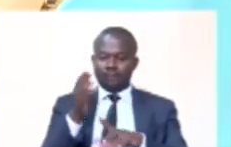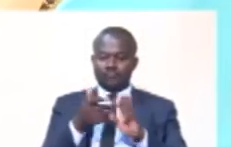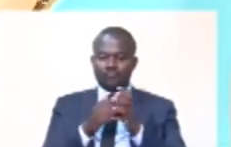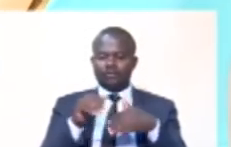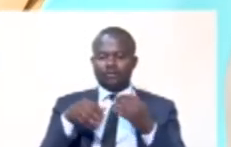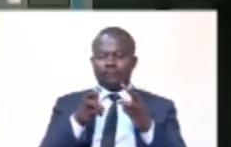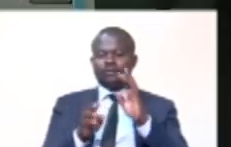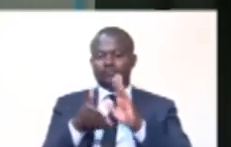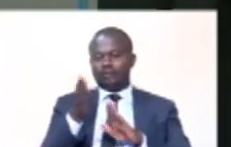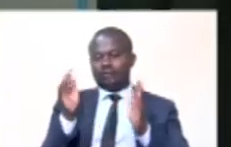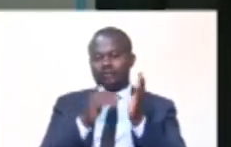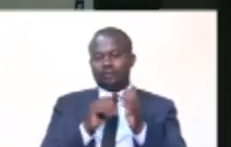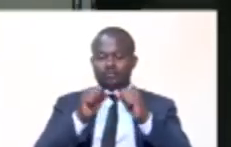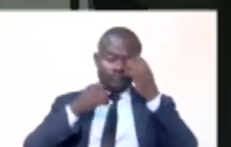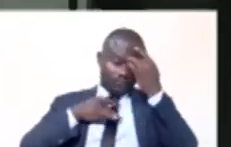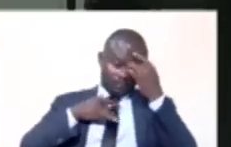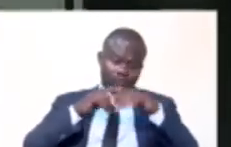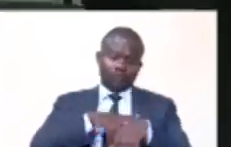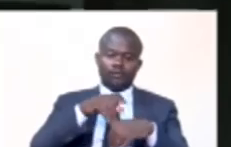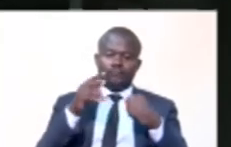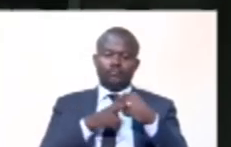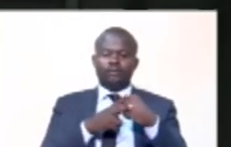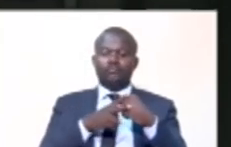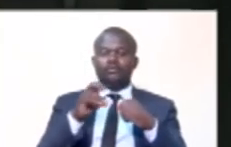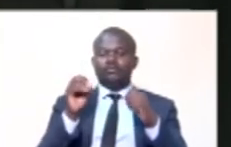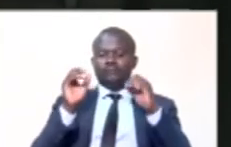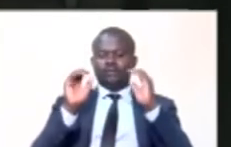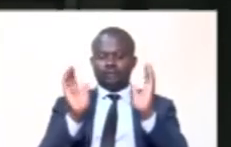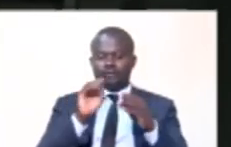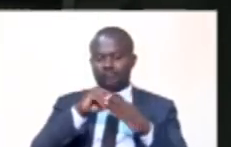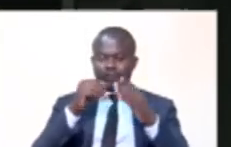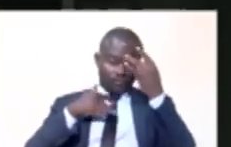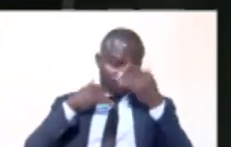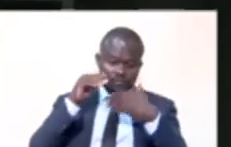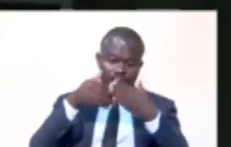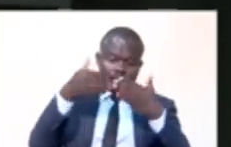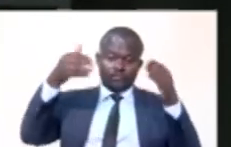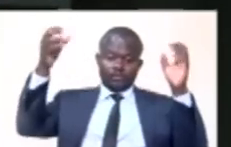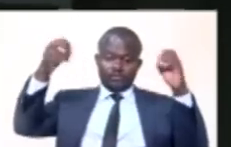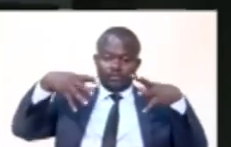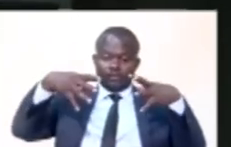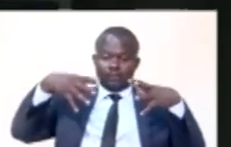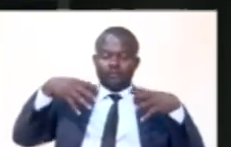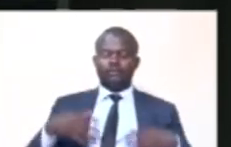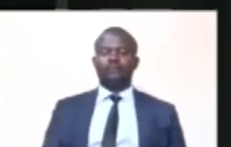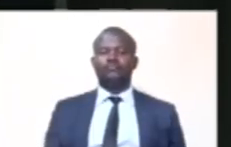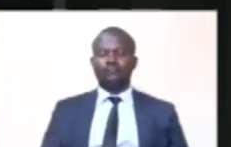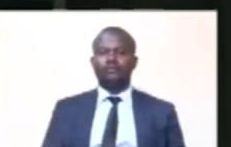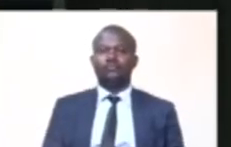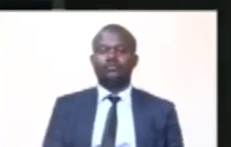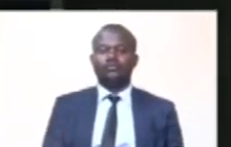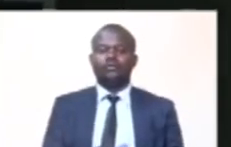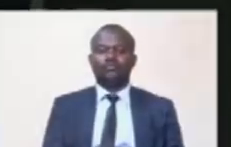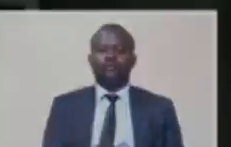buryo bwihuse, ngo bushobora kwandura inshuro 70 ugereranyije n'ubundi bwandu bwagiye bugaragara. Witonze Providence Shadia,